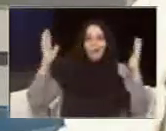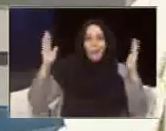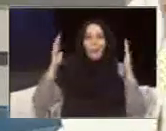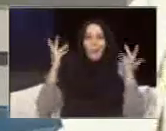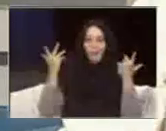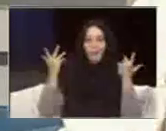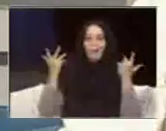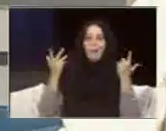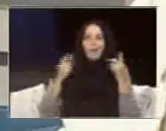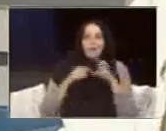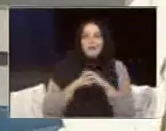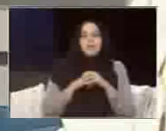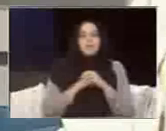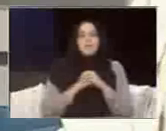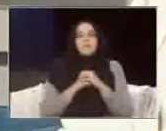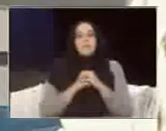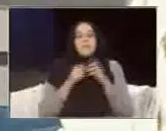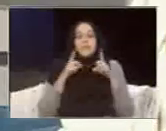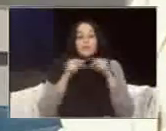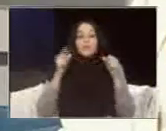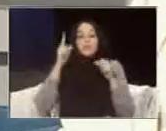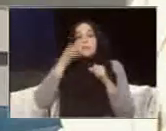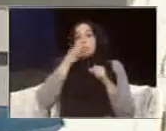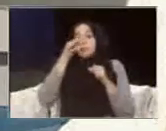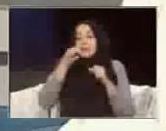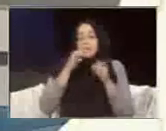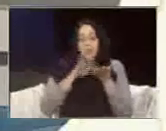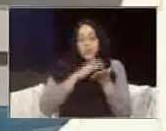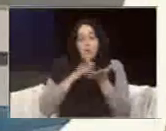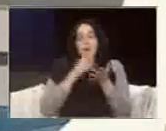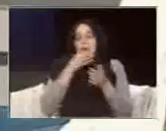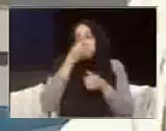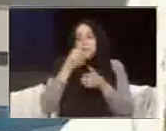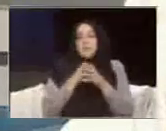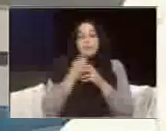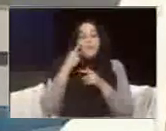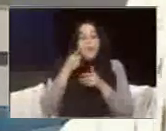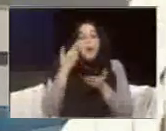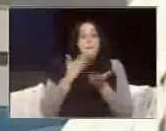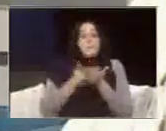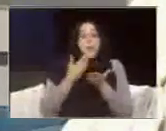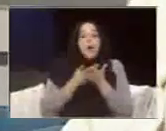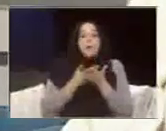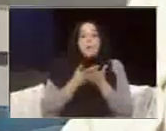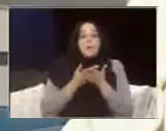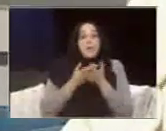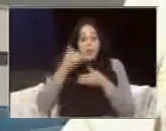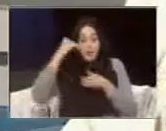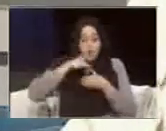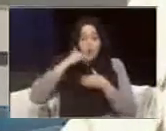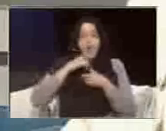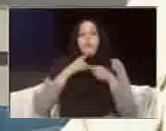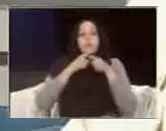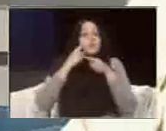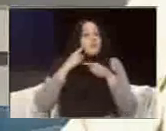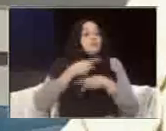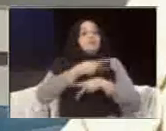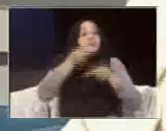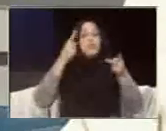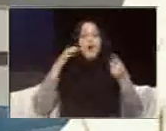جل جلاله. في سورة فصلت سنريهم آياتنا في الآفاق وفي أنفسهم حتى يتبين لهم أنه الحق